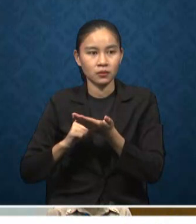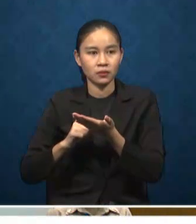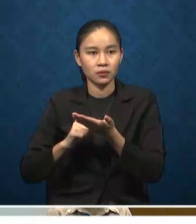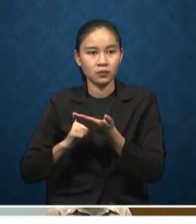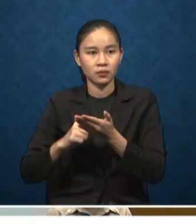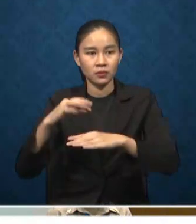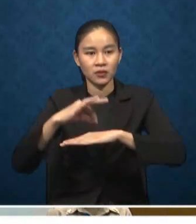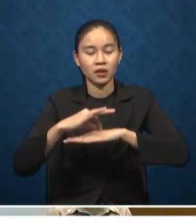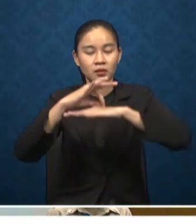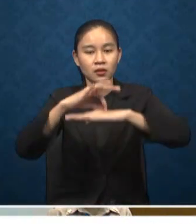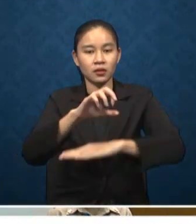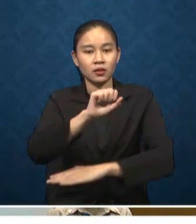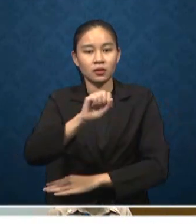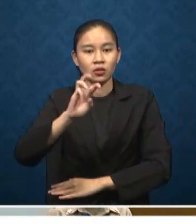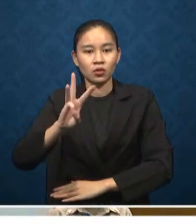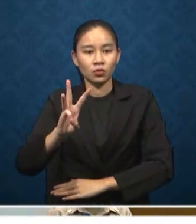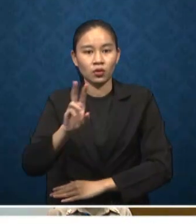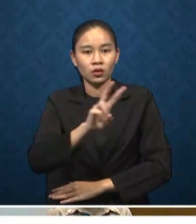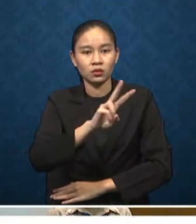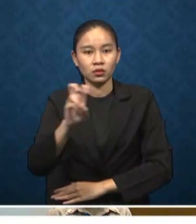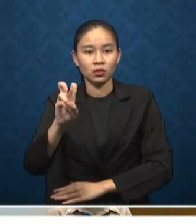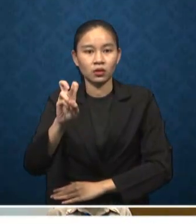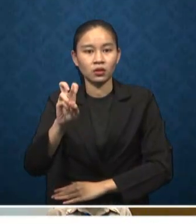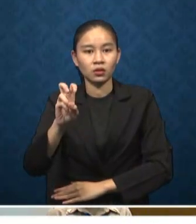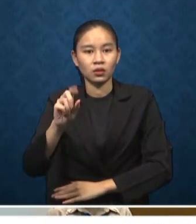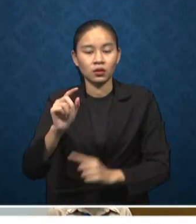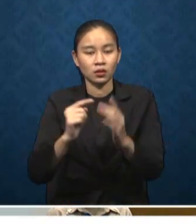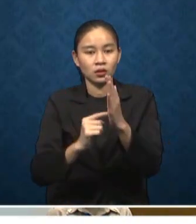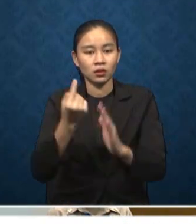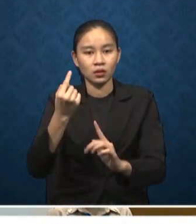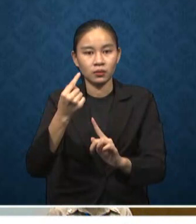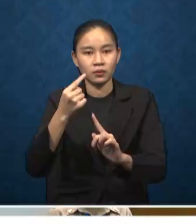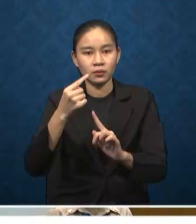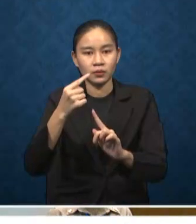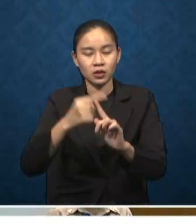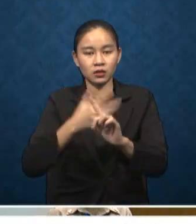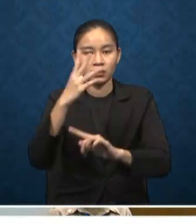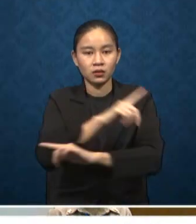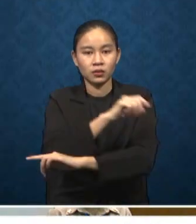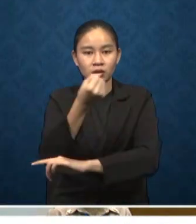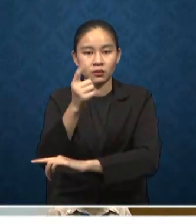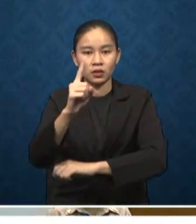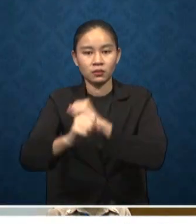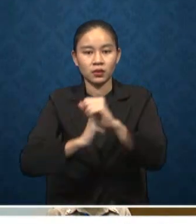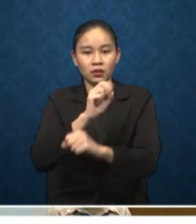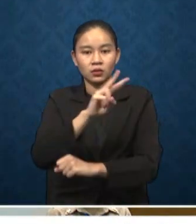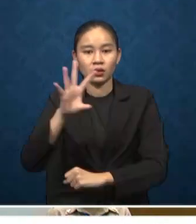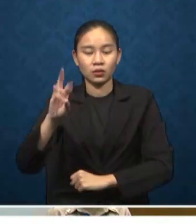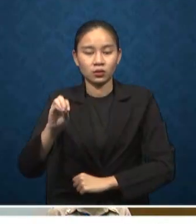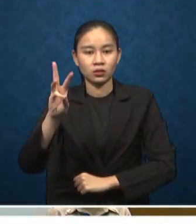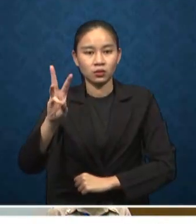สมาชิกวุฒิสภาจำนวน 250คนตั้งแต่วันที่11พฤษภาคม 2562